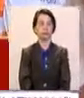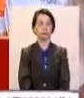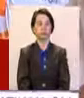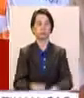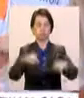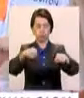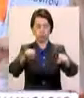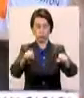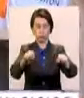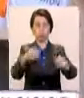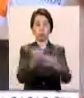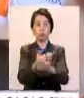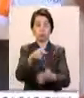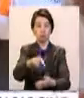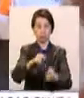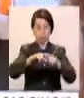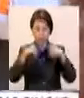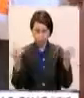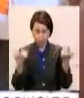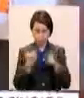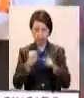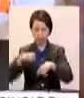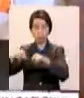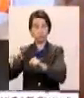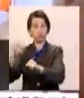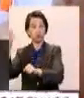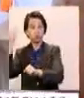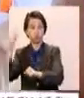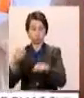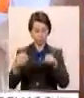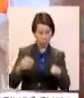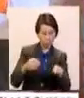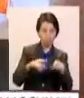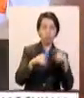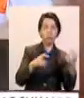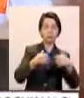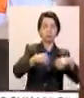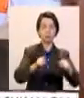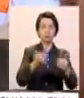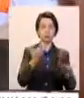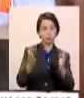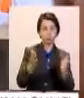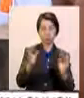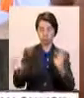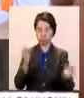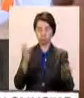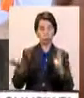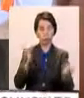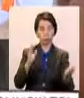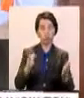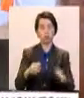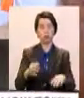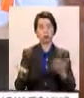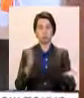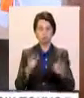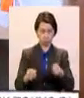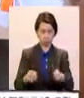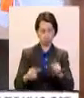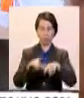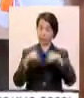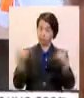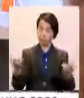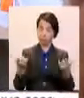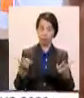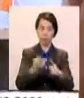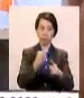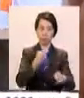Jentera baru saya memang agak berlainan daripada jentera saya sebelum ni. Memang dibandingkan dengan jentera-jentera lain memang agak berlainan dari